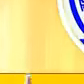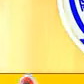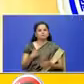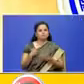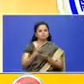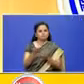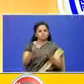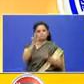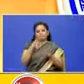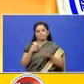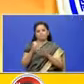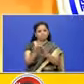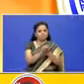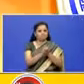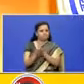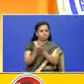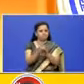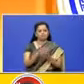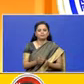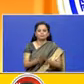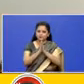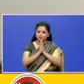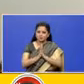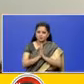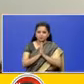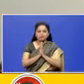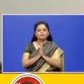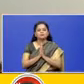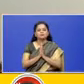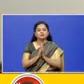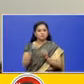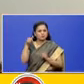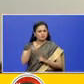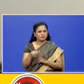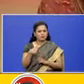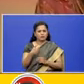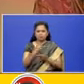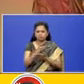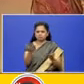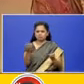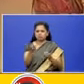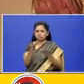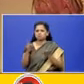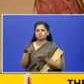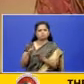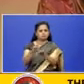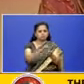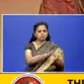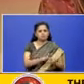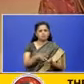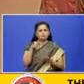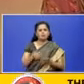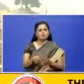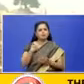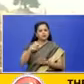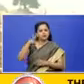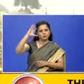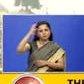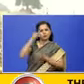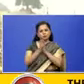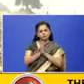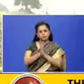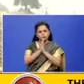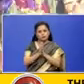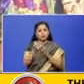मेरे प्यारे देशवासियों, नमस्कार। आज देश के कई हिस्सों में सूर्य उपासना का